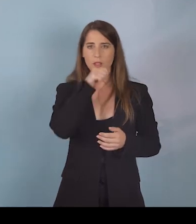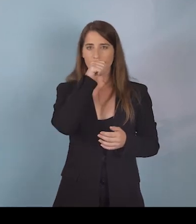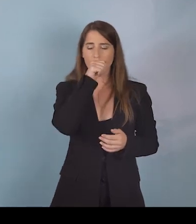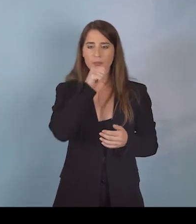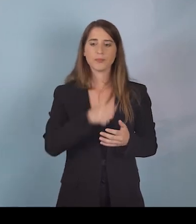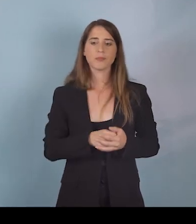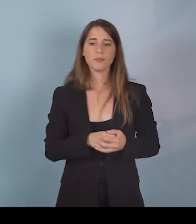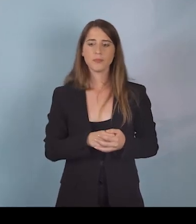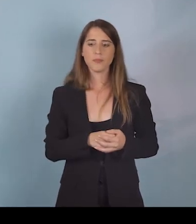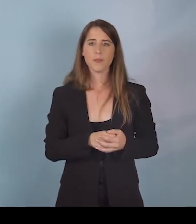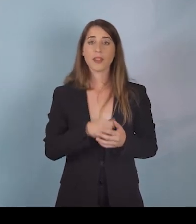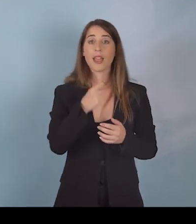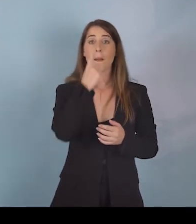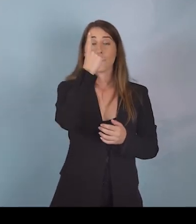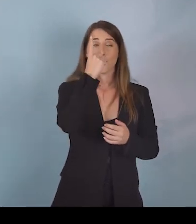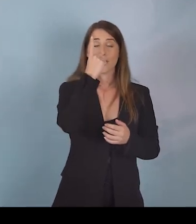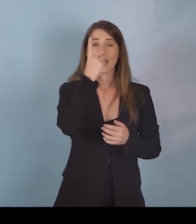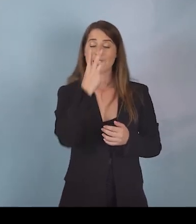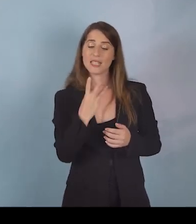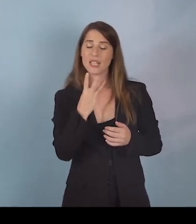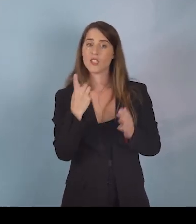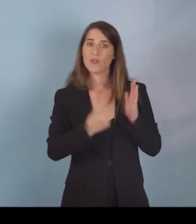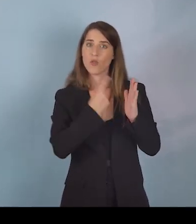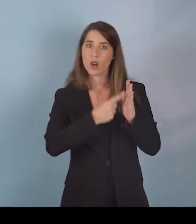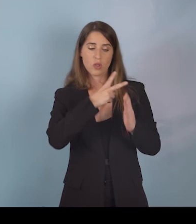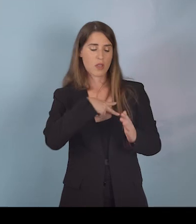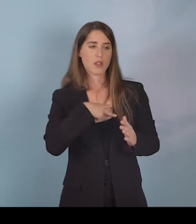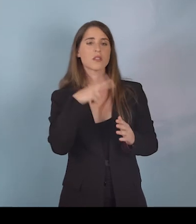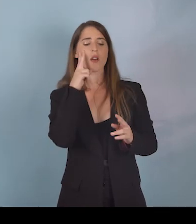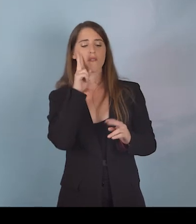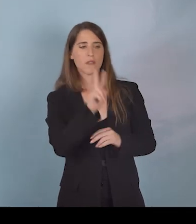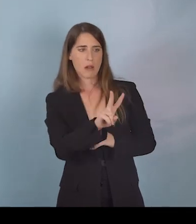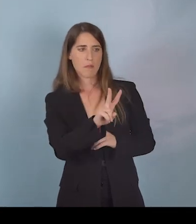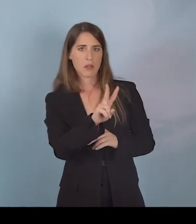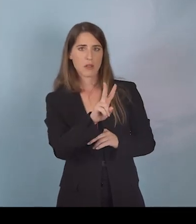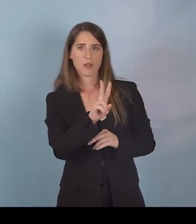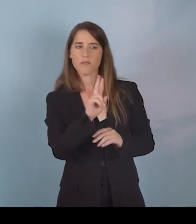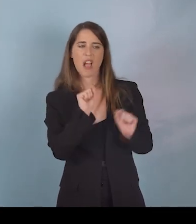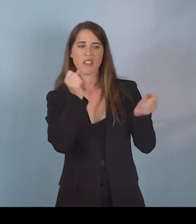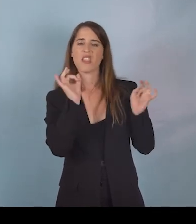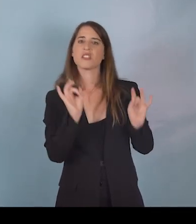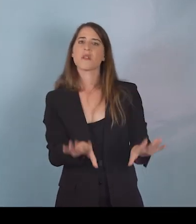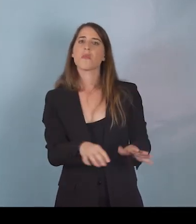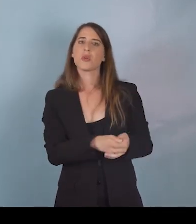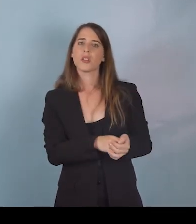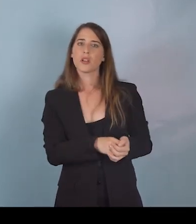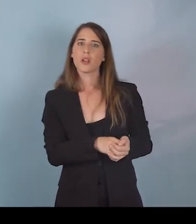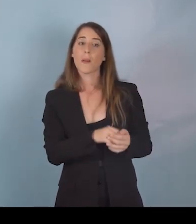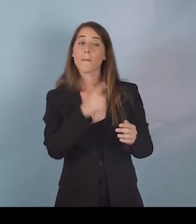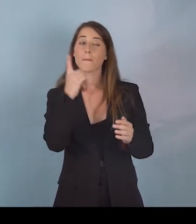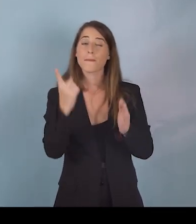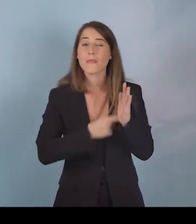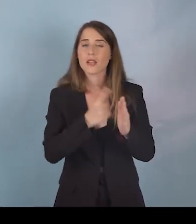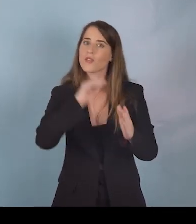πράγμα μέσα στην τάξη από τους καθηγητές. Και μία στις τρεις φορές ομοφοβικών περιστατικών, ο καθηγητής είναι εκεί,